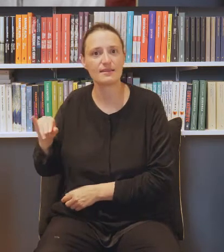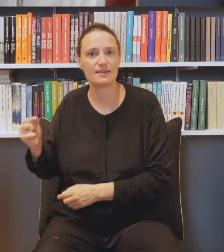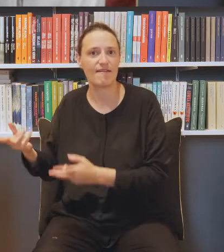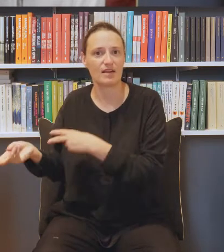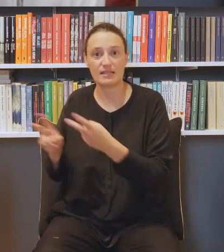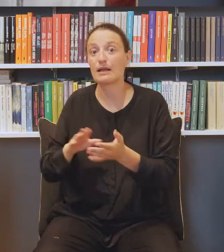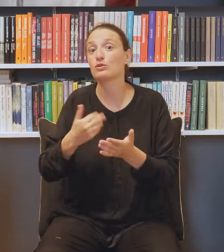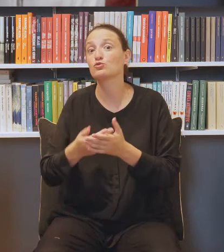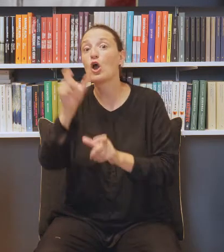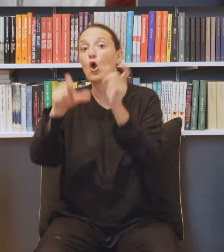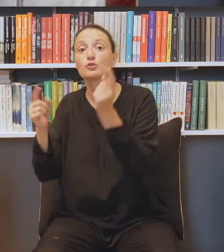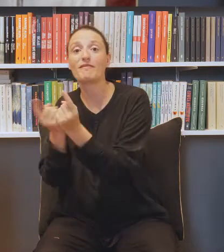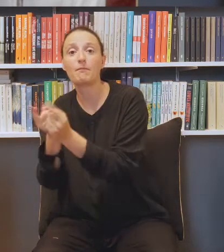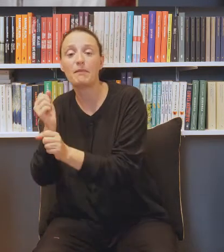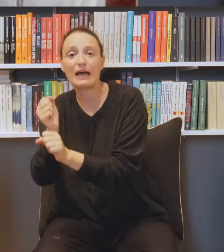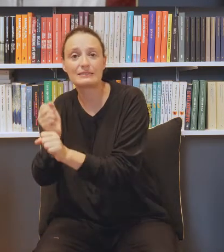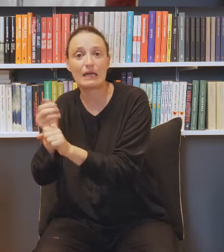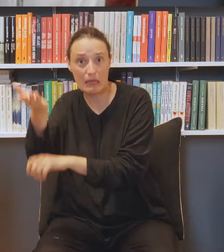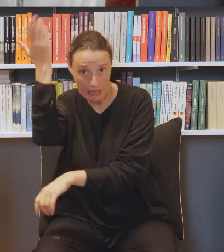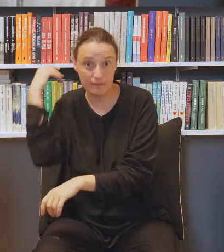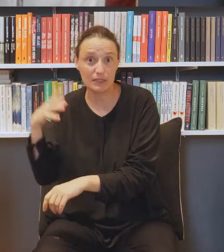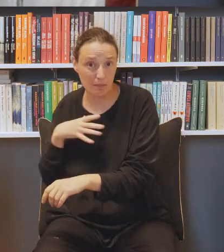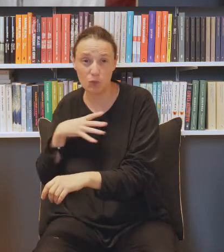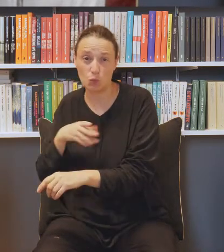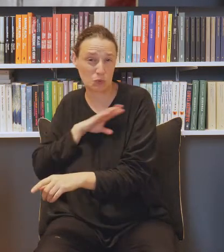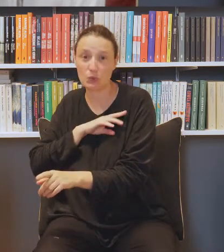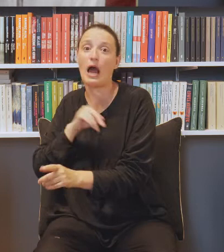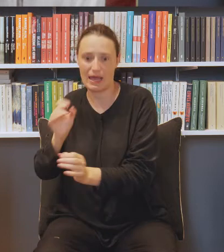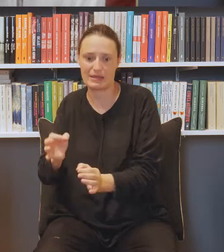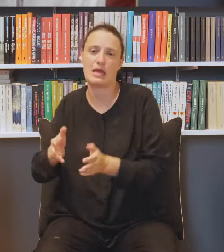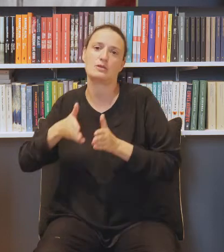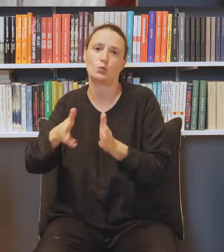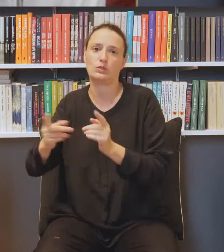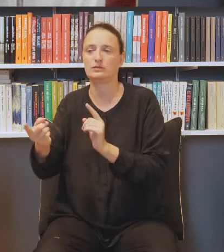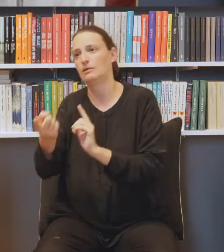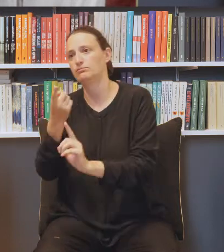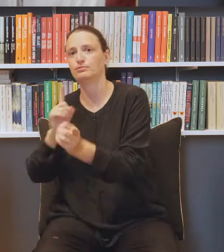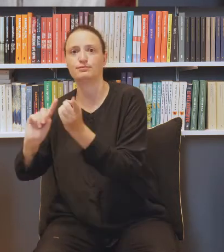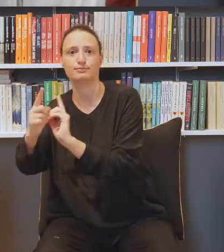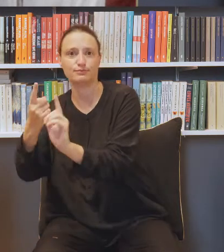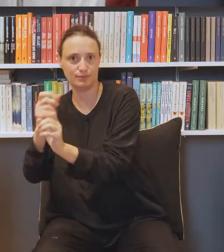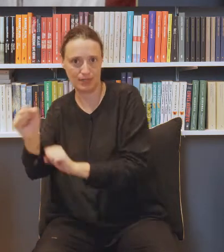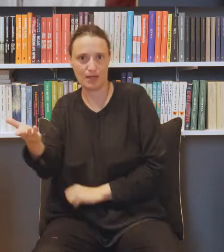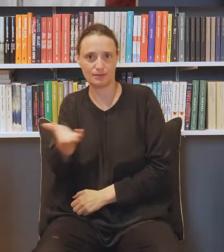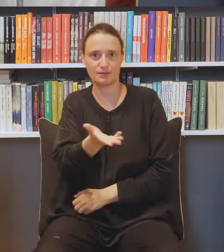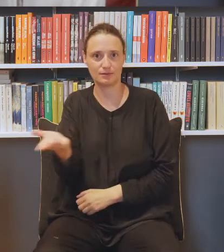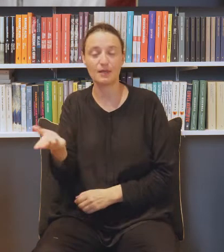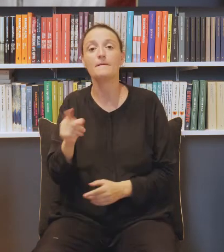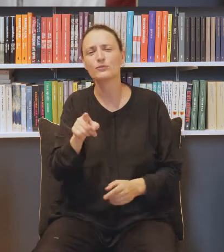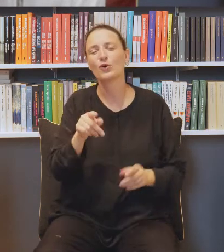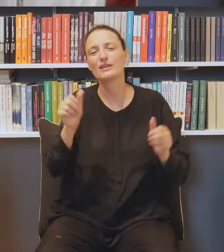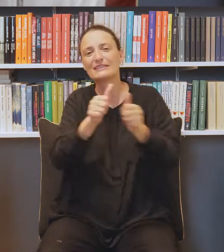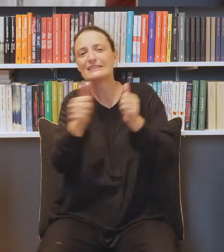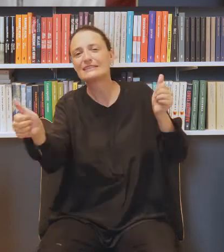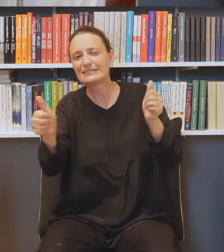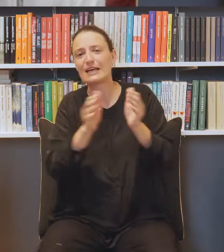fabrykanci chodzą po ulicach, babcia ucieka z cmentarza. Więc taki bohaterowie, tam się nawet pojawia takie zdanie, że czas